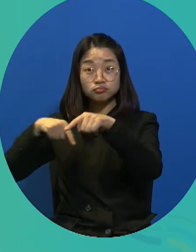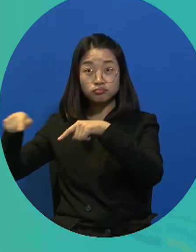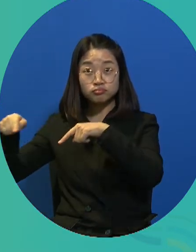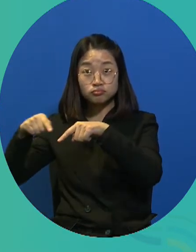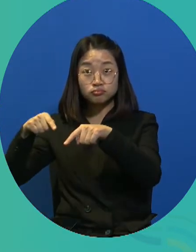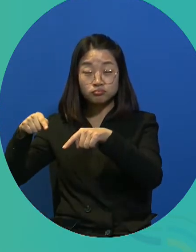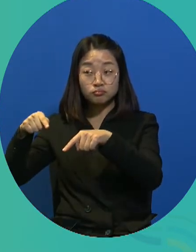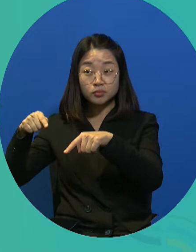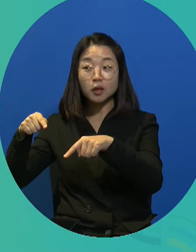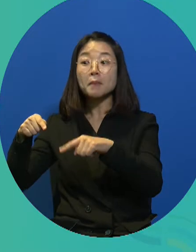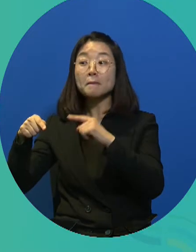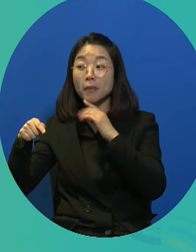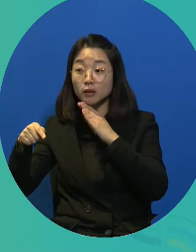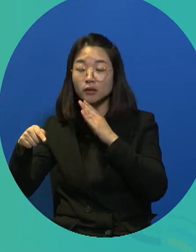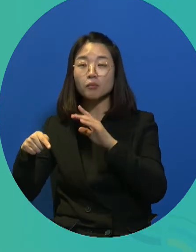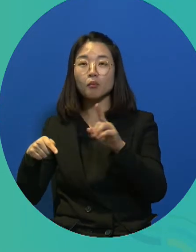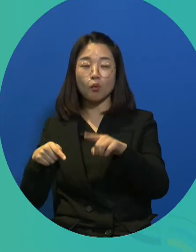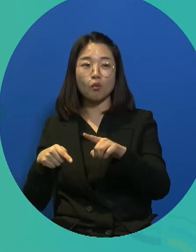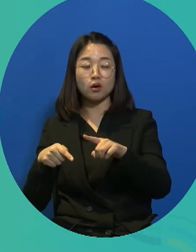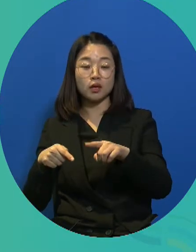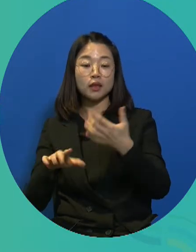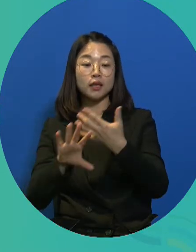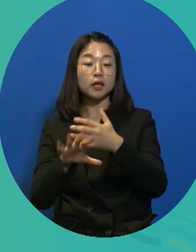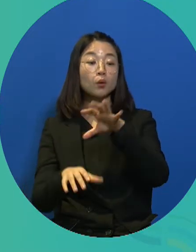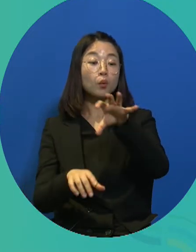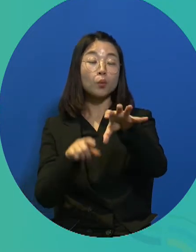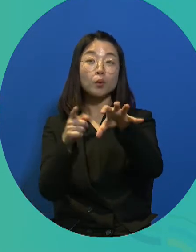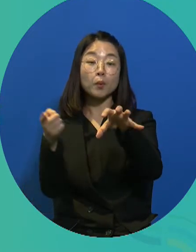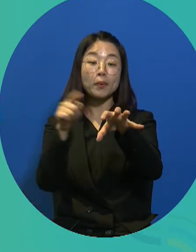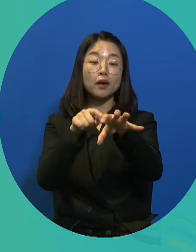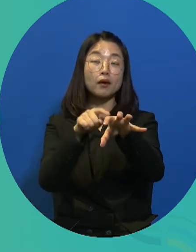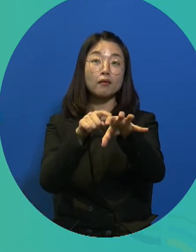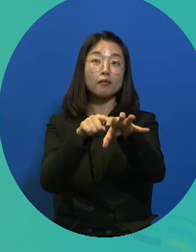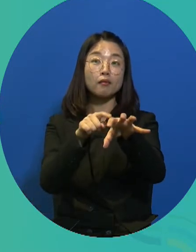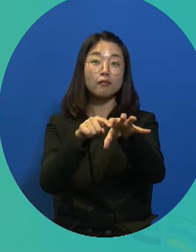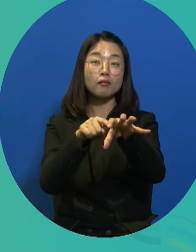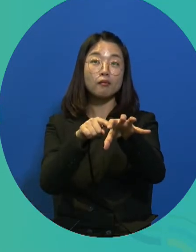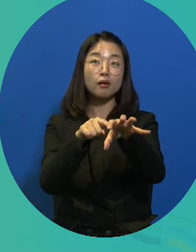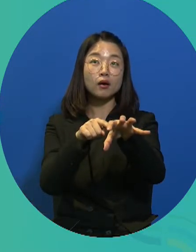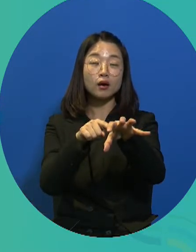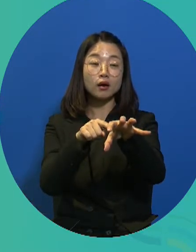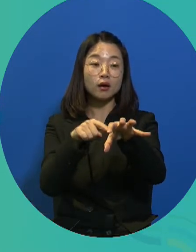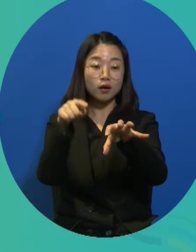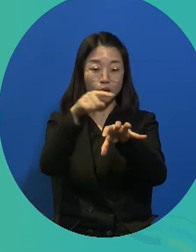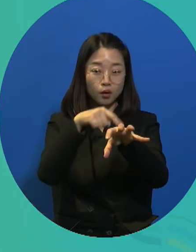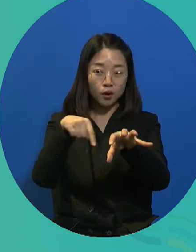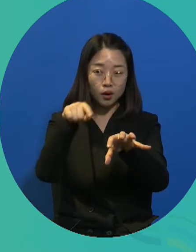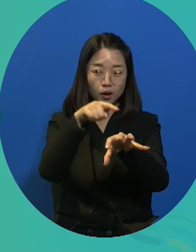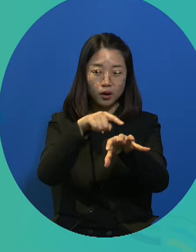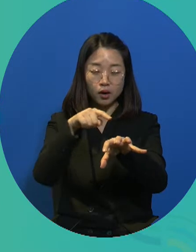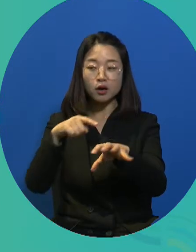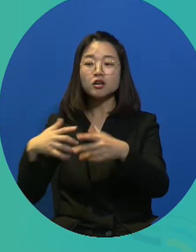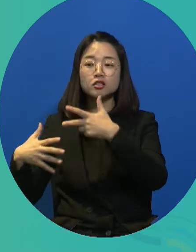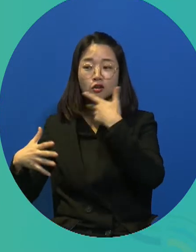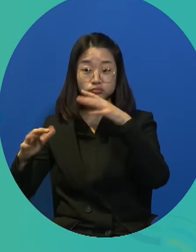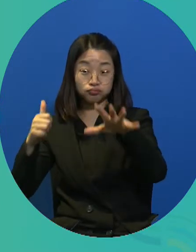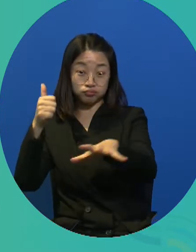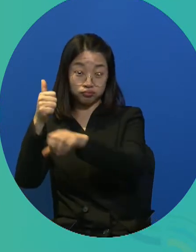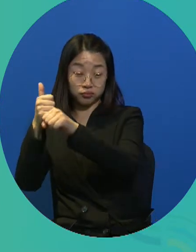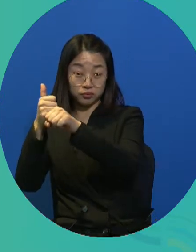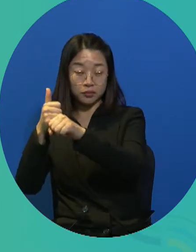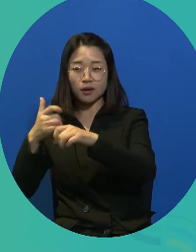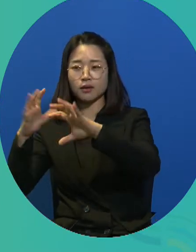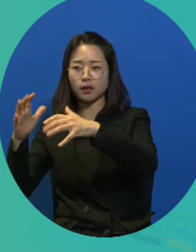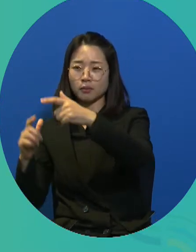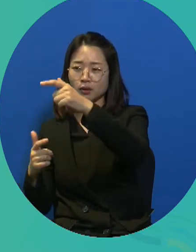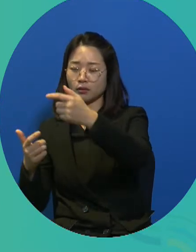않은 권한도 많이 있습니다. 예를 들어서 웨스트민스터 같은 경우는 일부 권한을 계속해서 유지를 하고 있고 이게